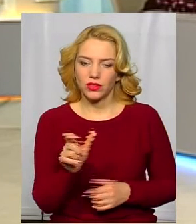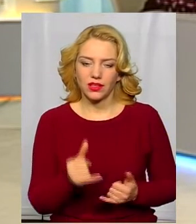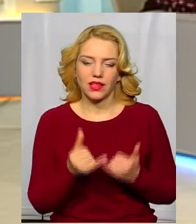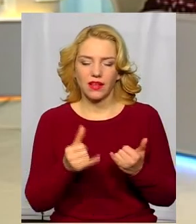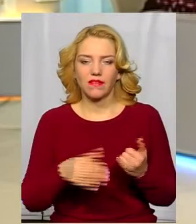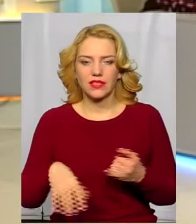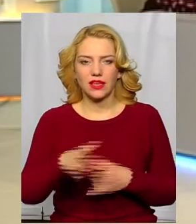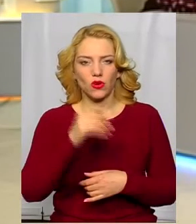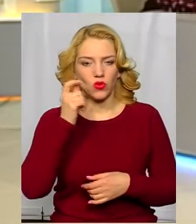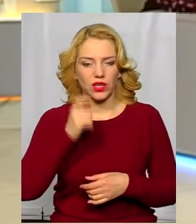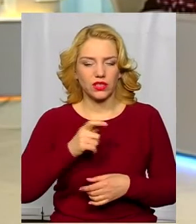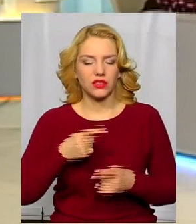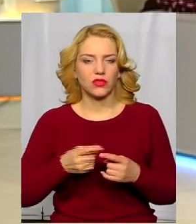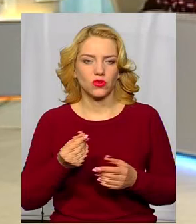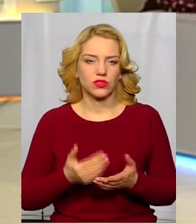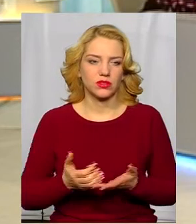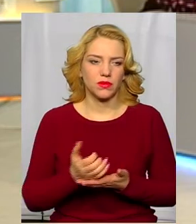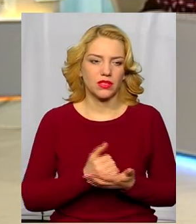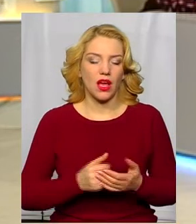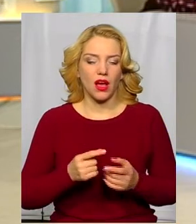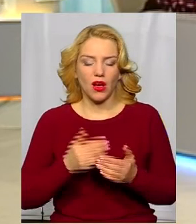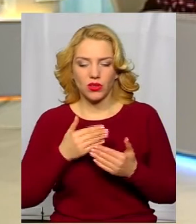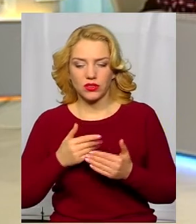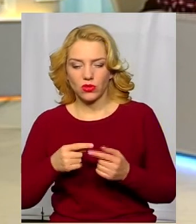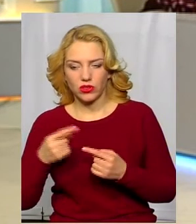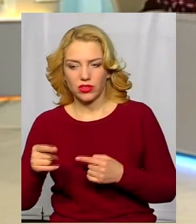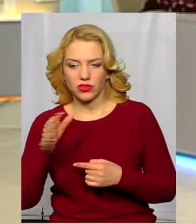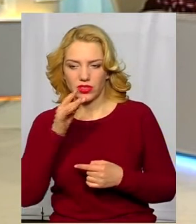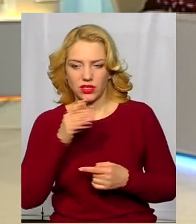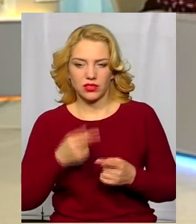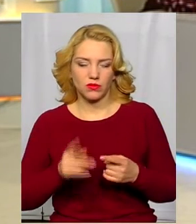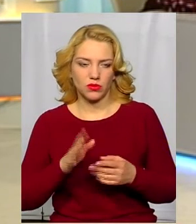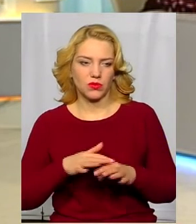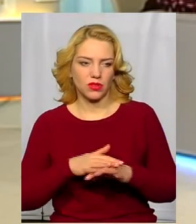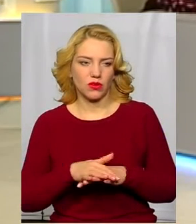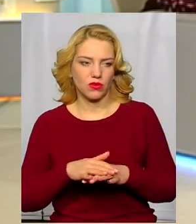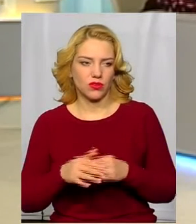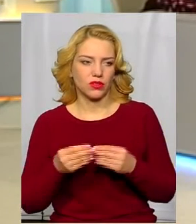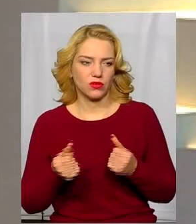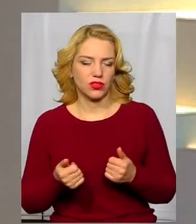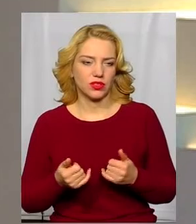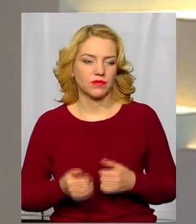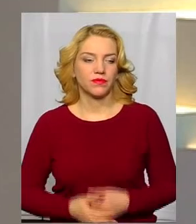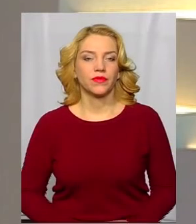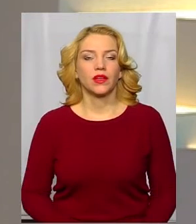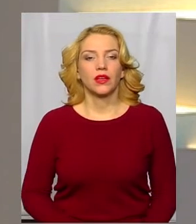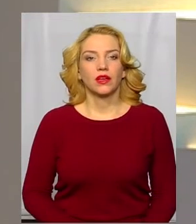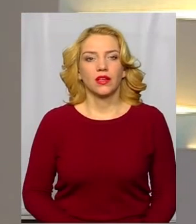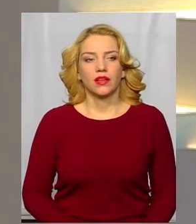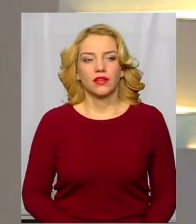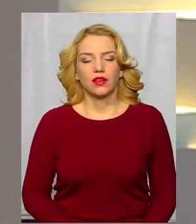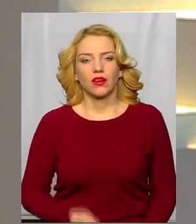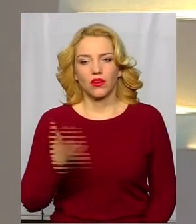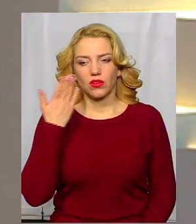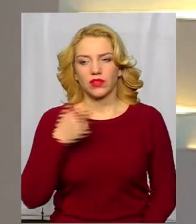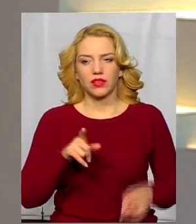збираються кошти, потім вже останній час вже підраховуються результати нашої акції. Зрозуміло, пані Катерино. От коли б